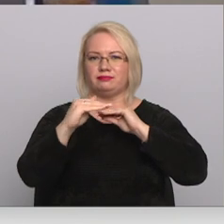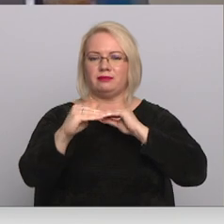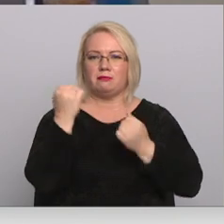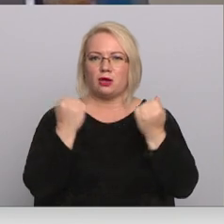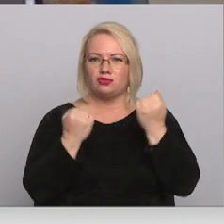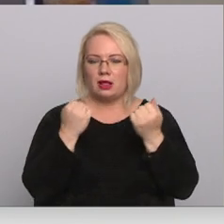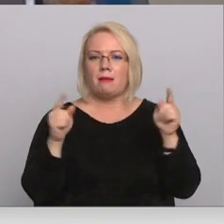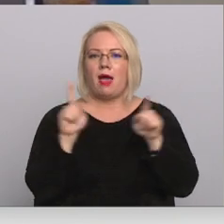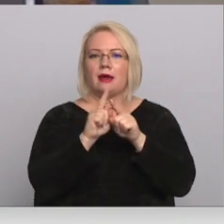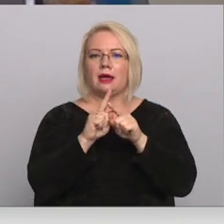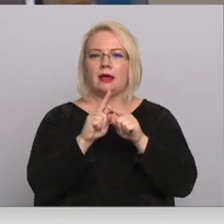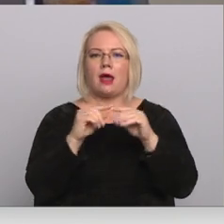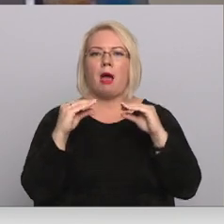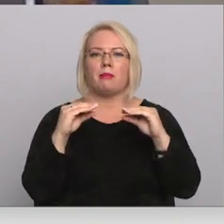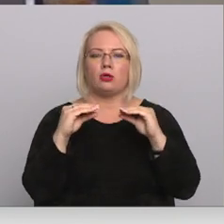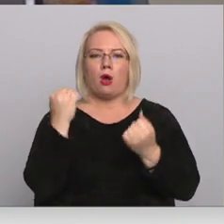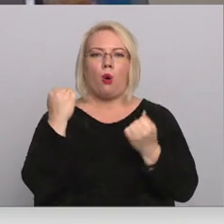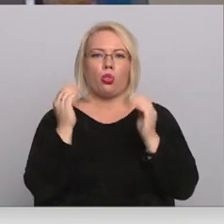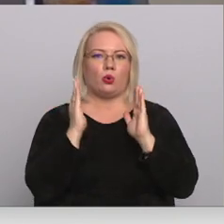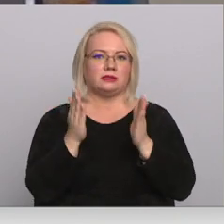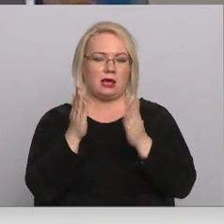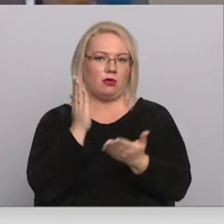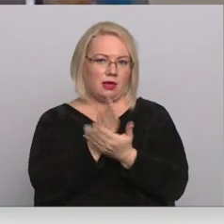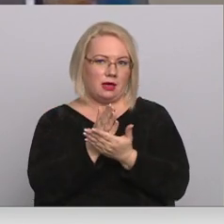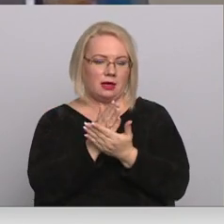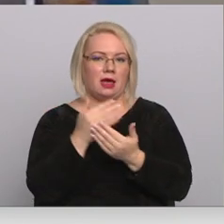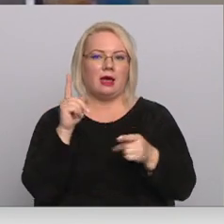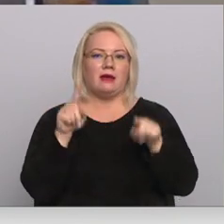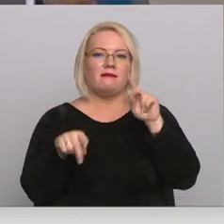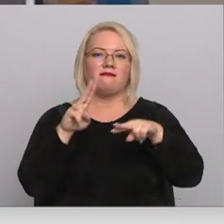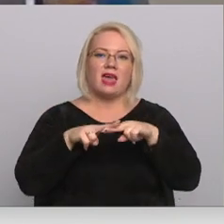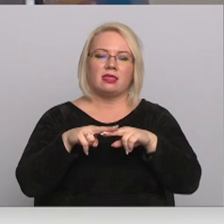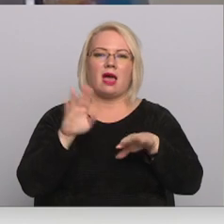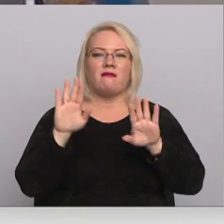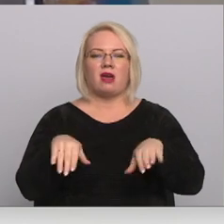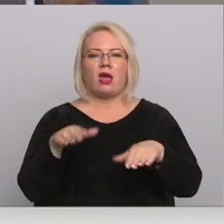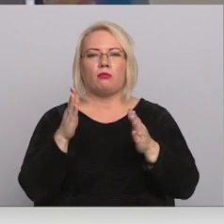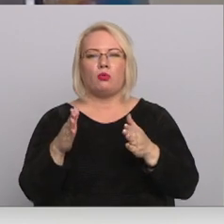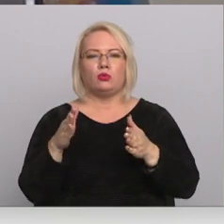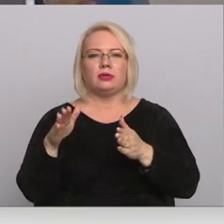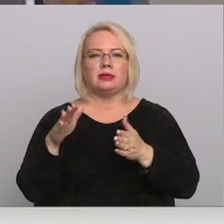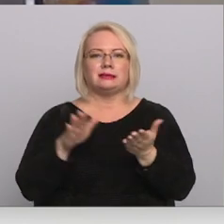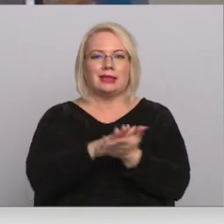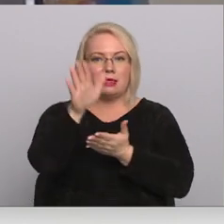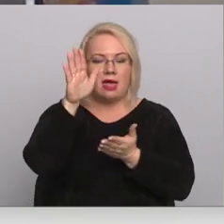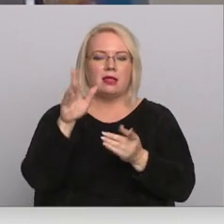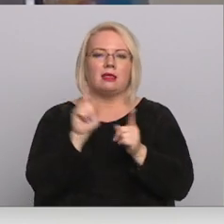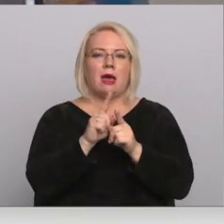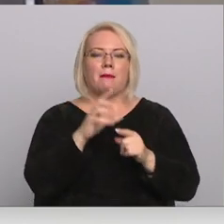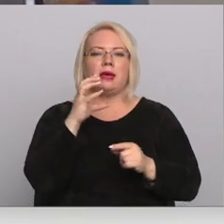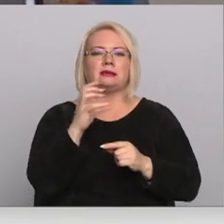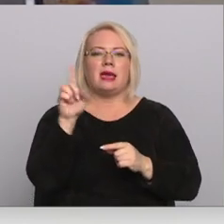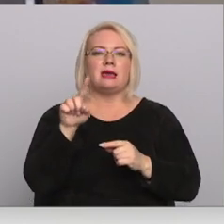nozīmē, ka arī ir apladojuši autoceļi un vietām tie var būt slideni. Tāpēc CSDD aicina jau